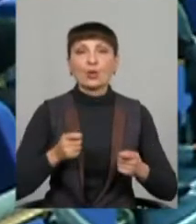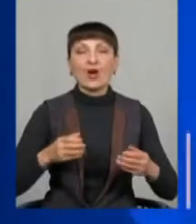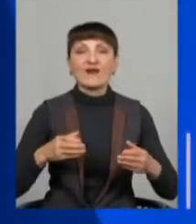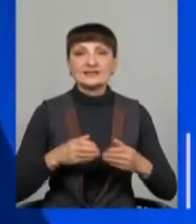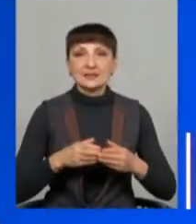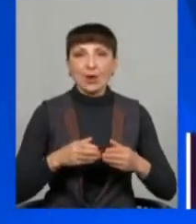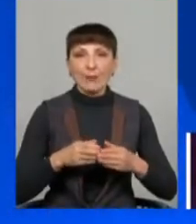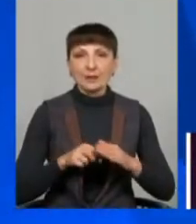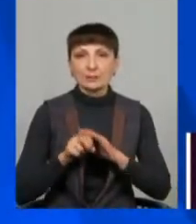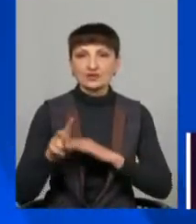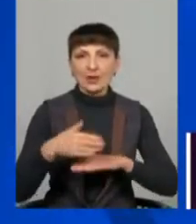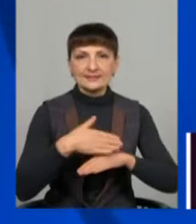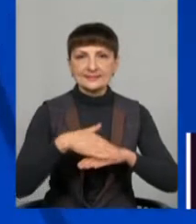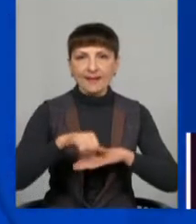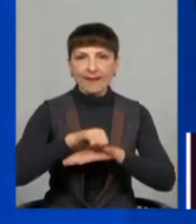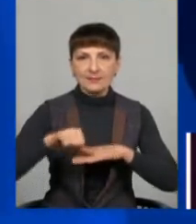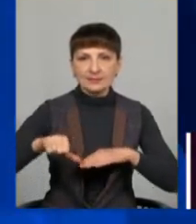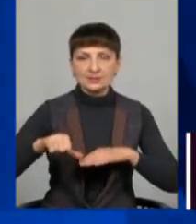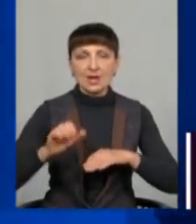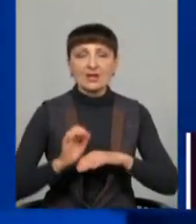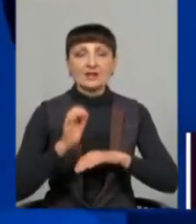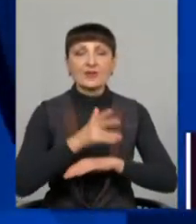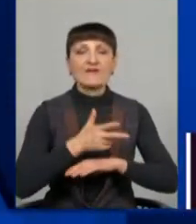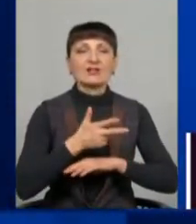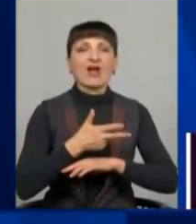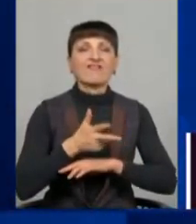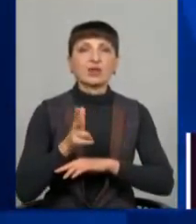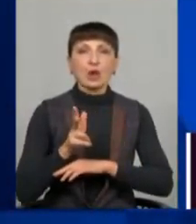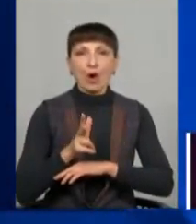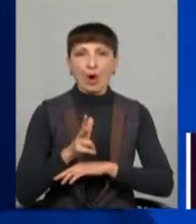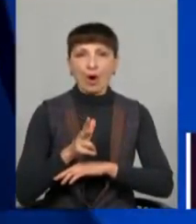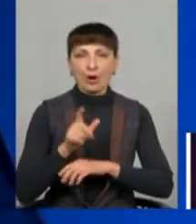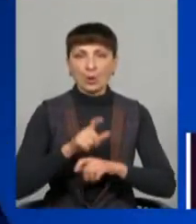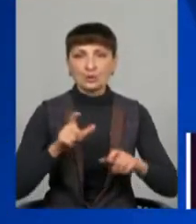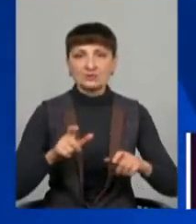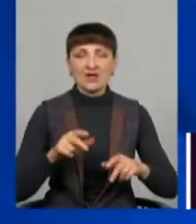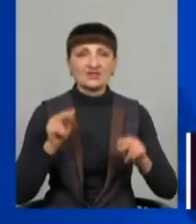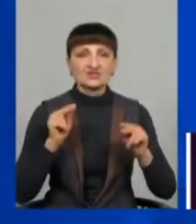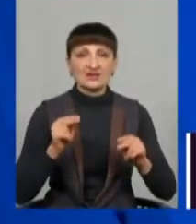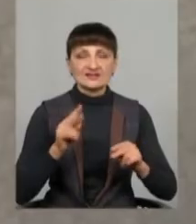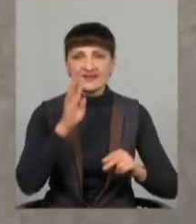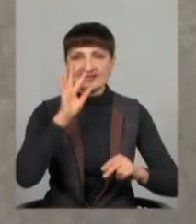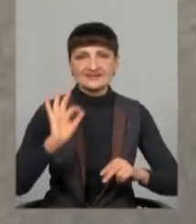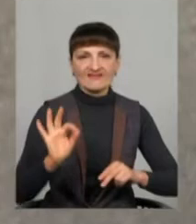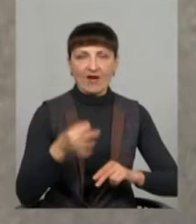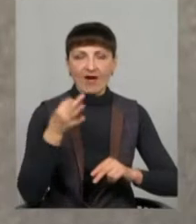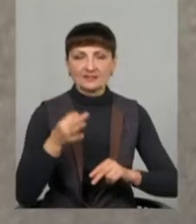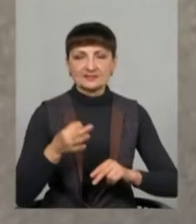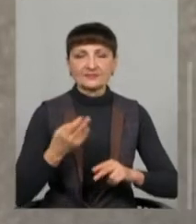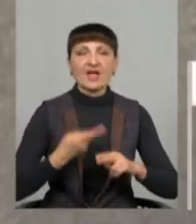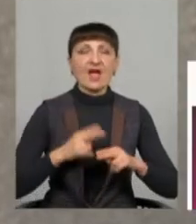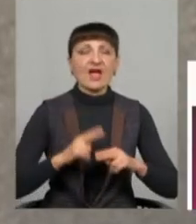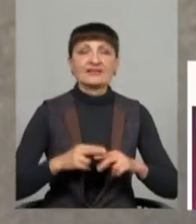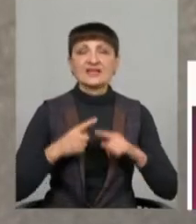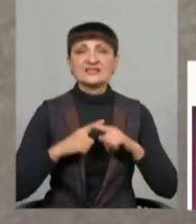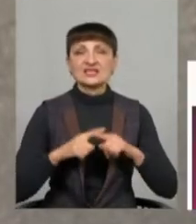Казахстан бежал за границу. Оттуда отправил видеообращение своим вкладчикам, где откровенно над ними поиздевался. Это техническая фишка, которую